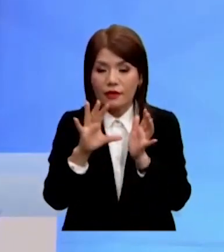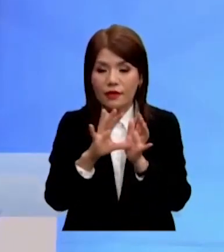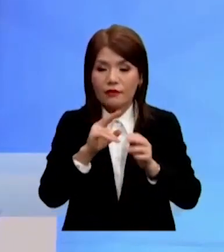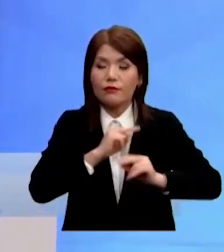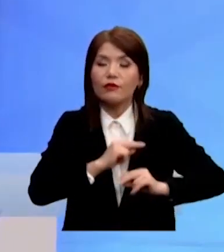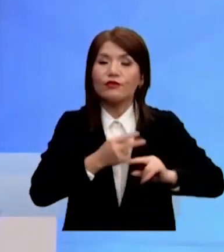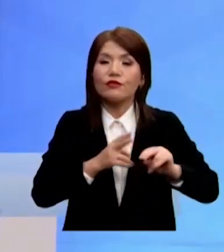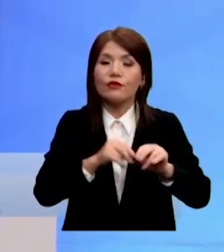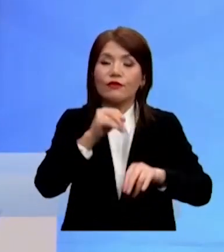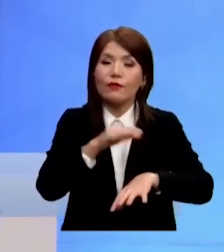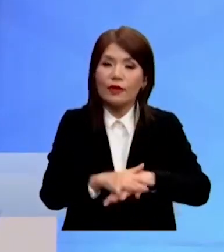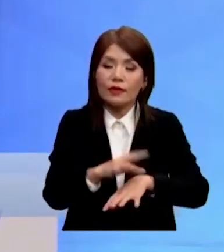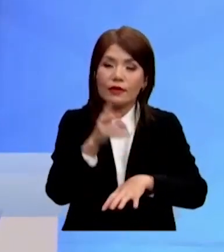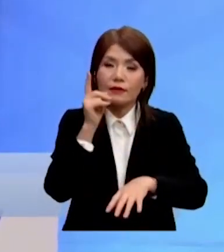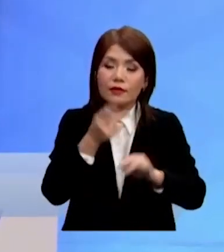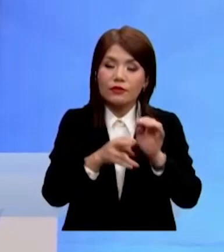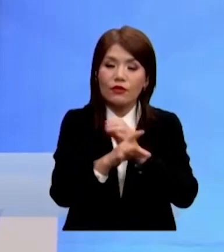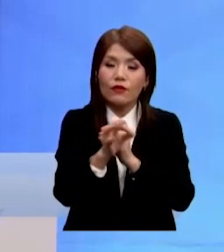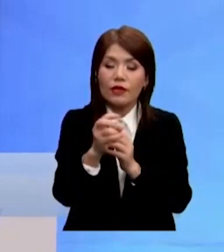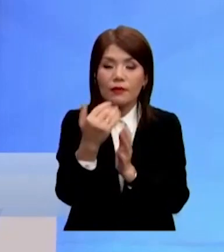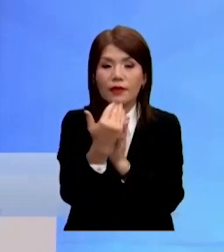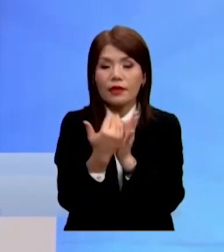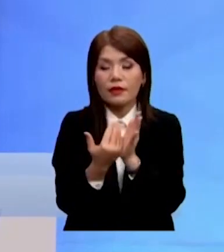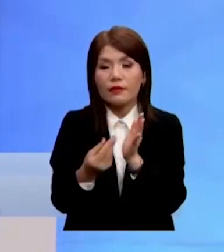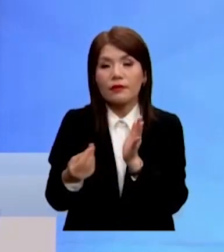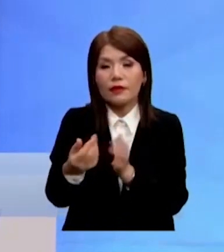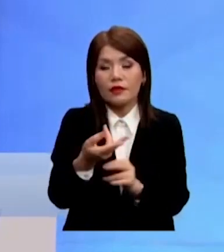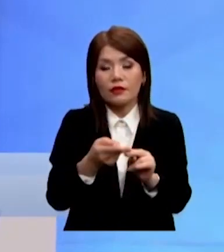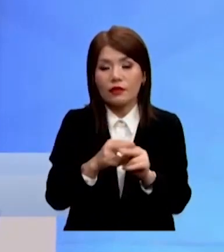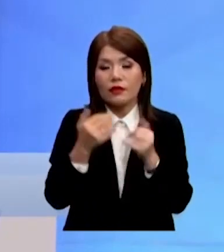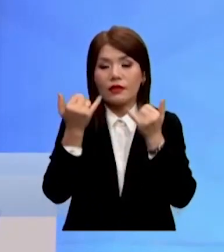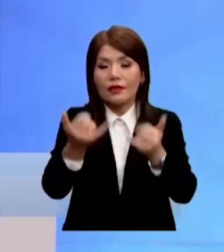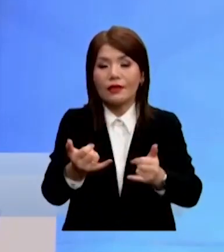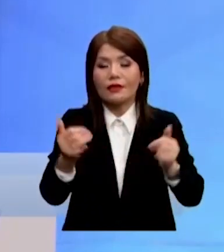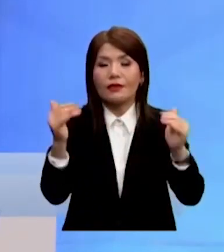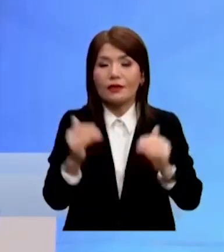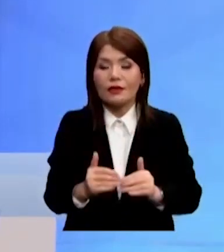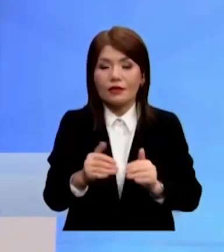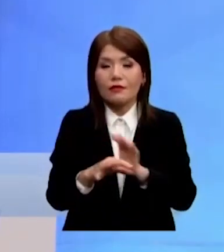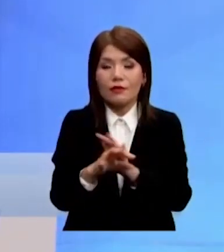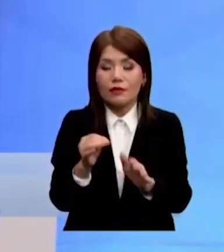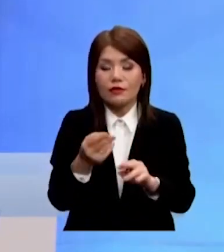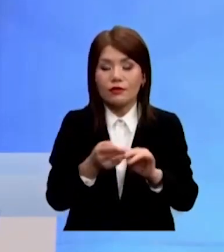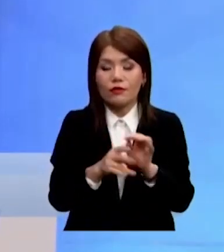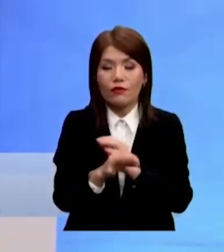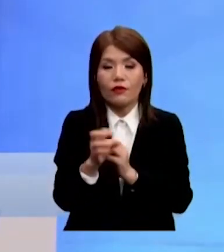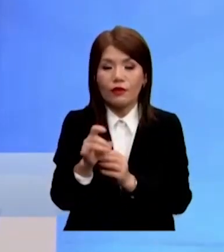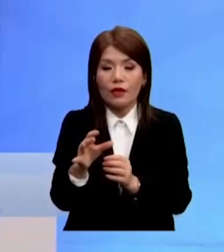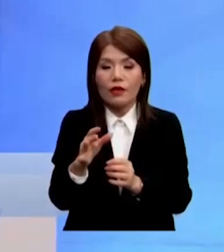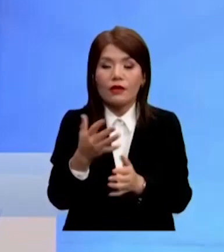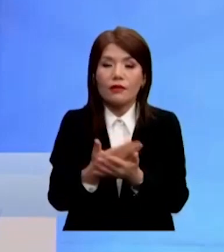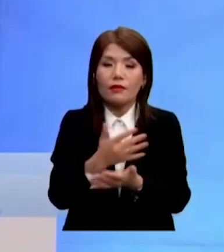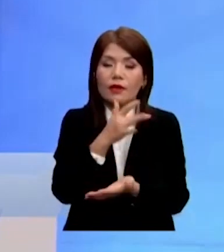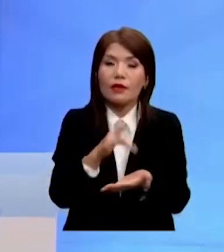партнерстве с банком, немецким агентством по развитию и программам финансирования энергии для инвестиций с низким уровнем выбросов углерода. Совет по городам.